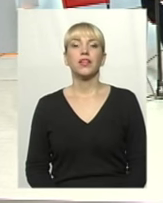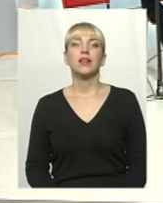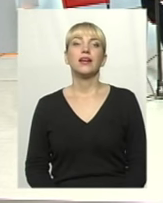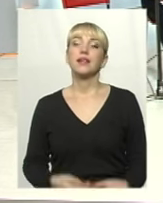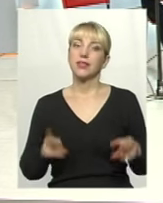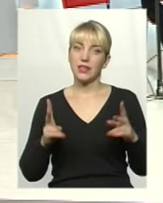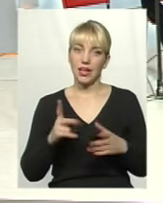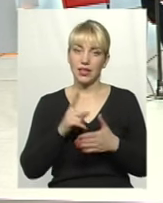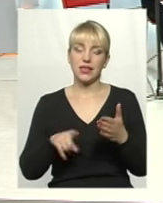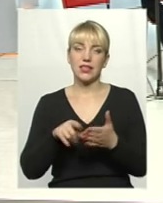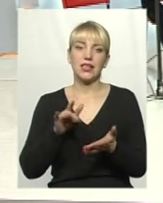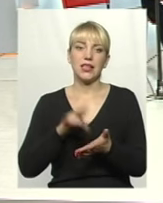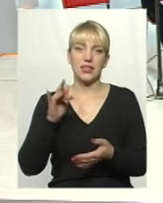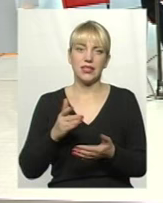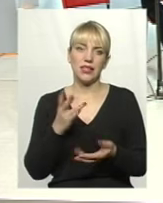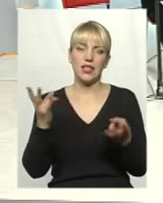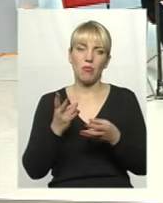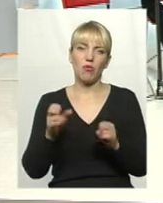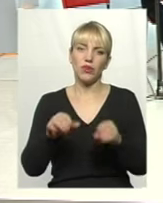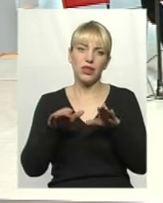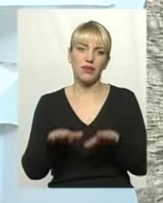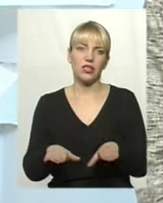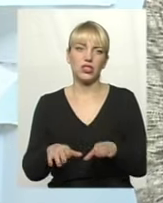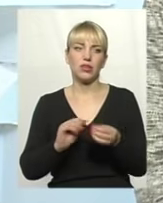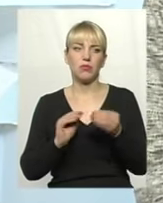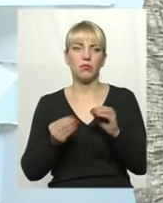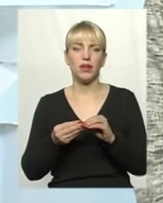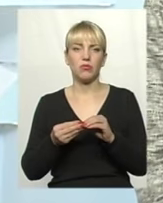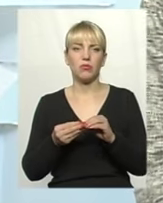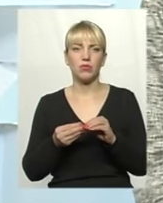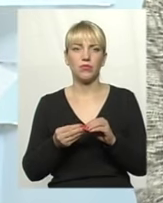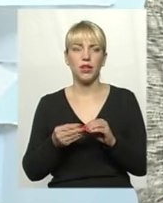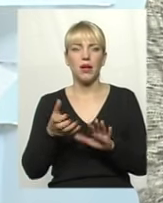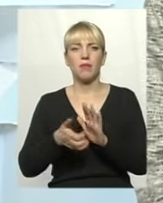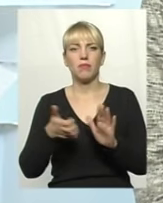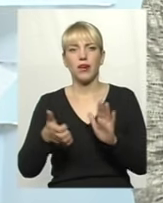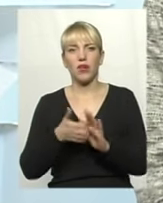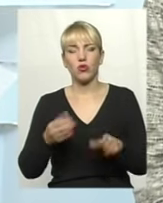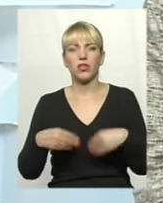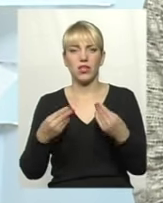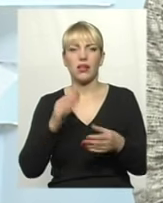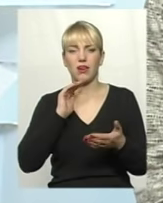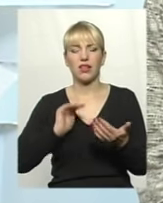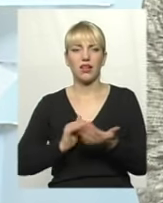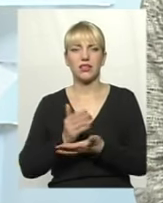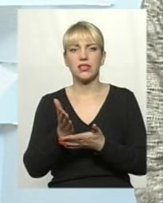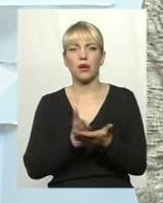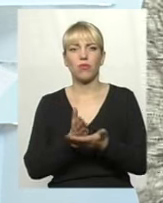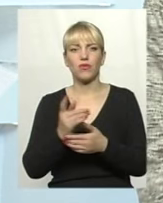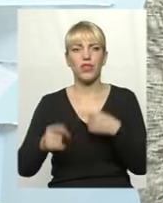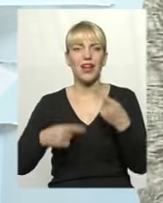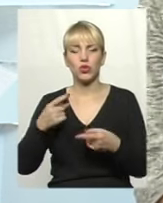як децентралізація має вирішити проблему браку надання якісних послуг у